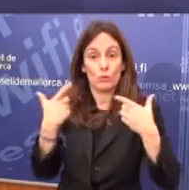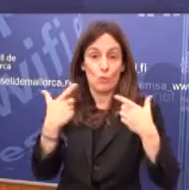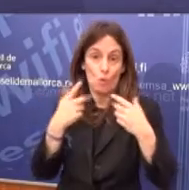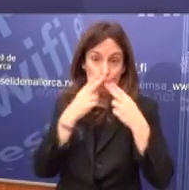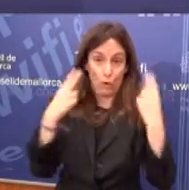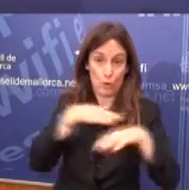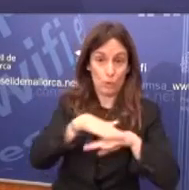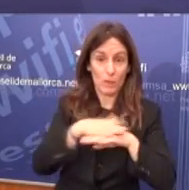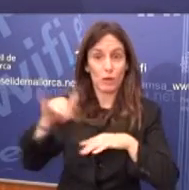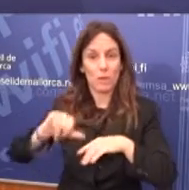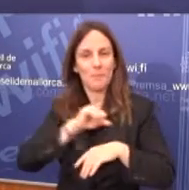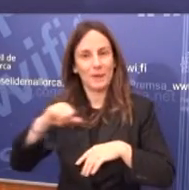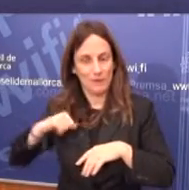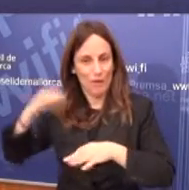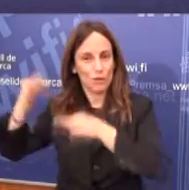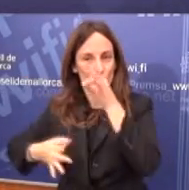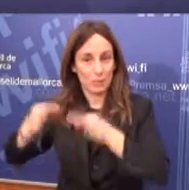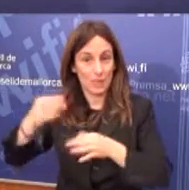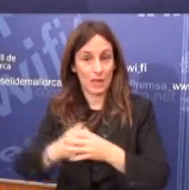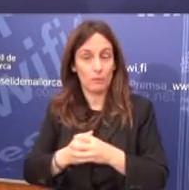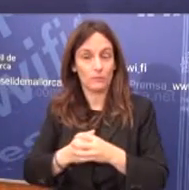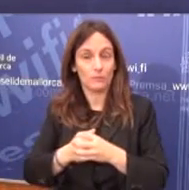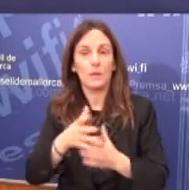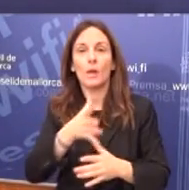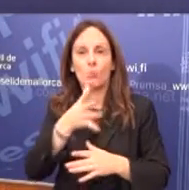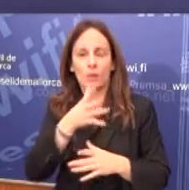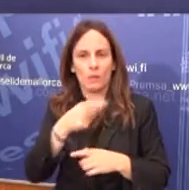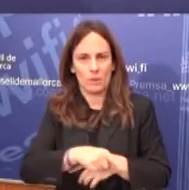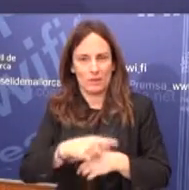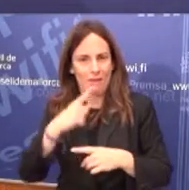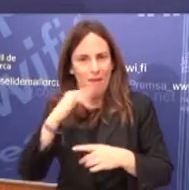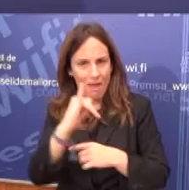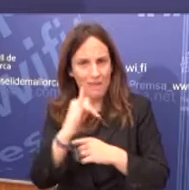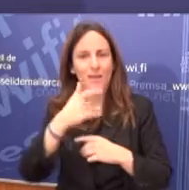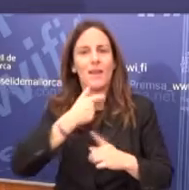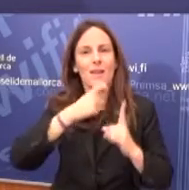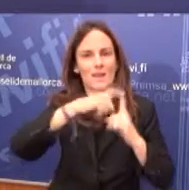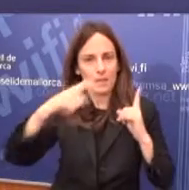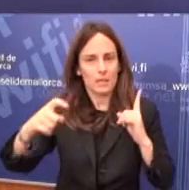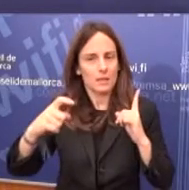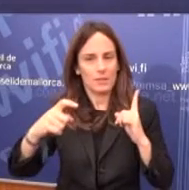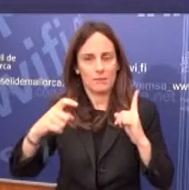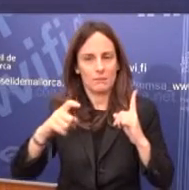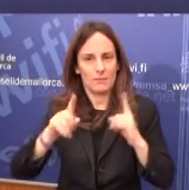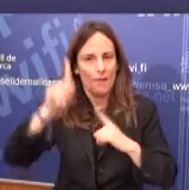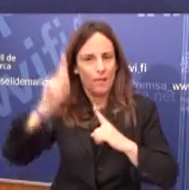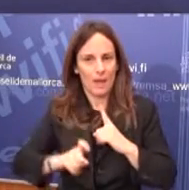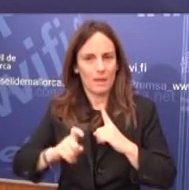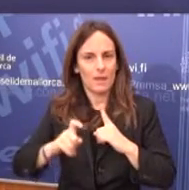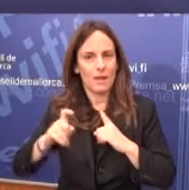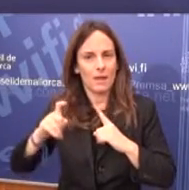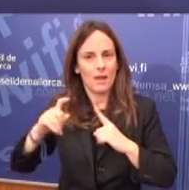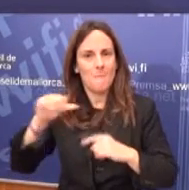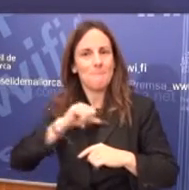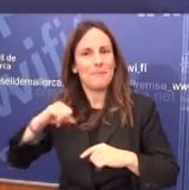crisi ha fet que ens acostàssim l'iniciativa privada, la generositat de les